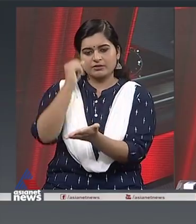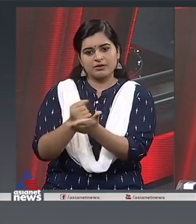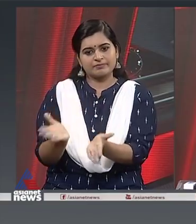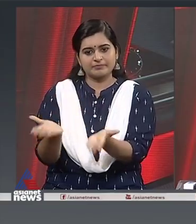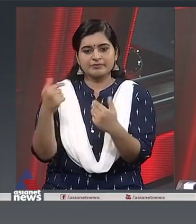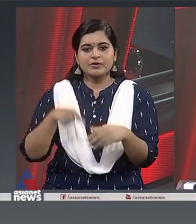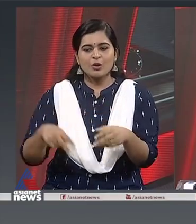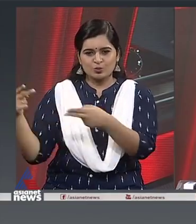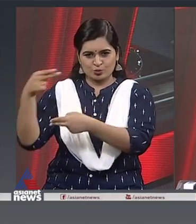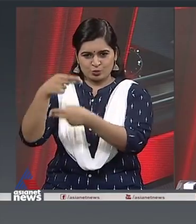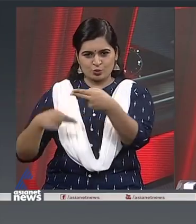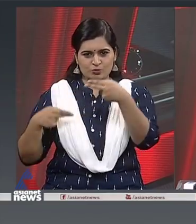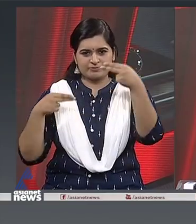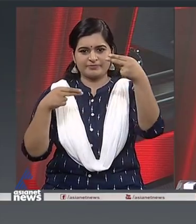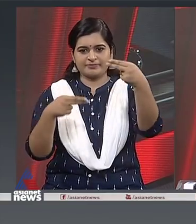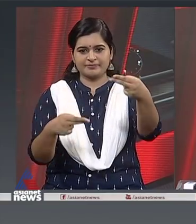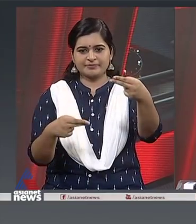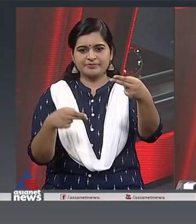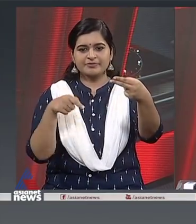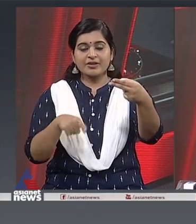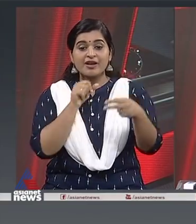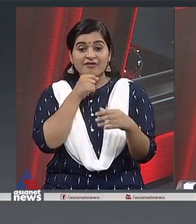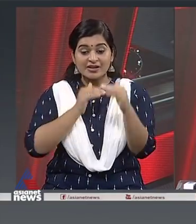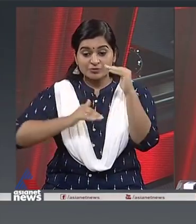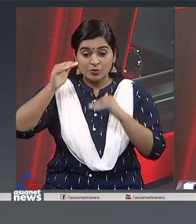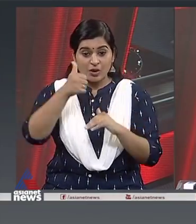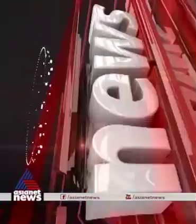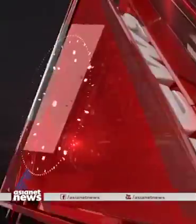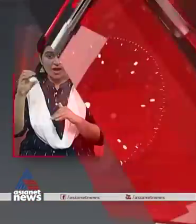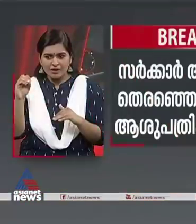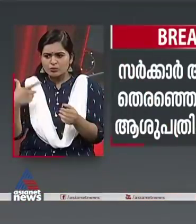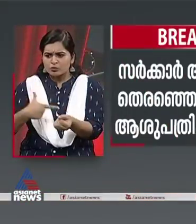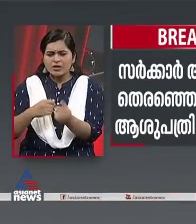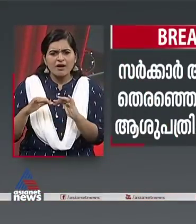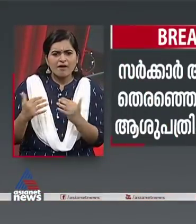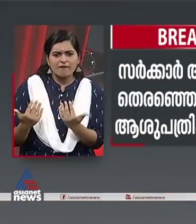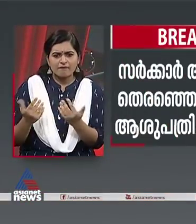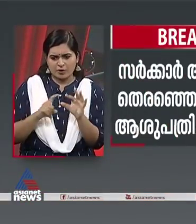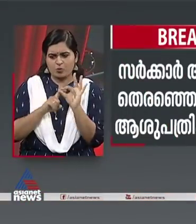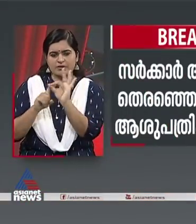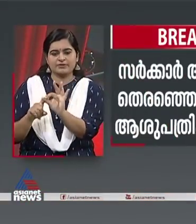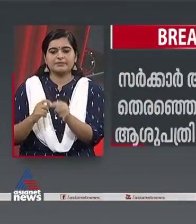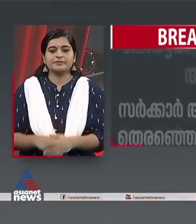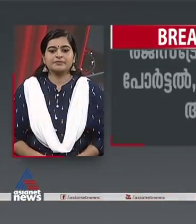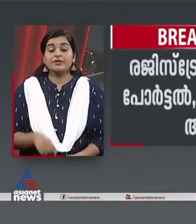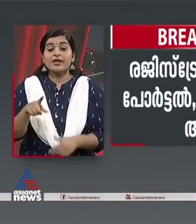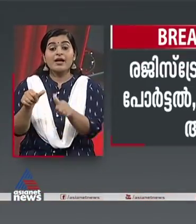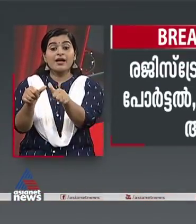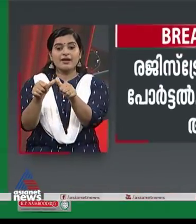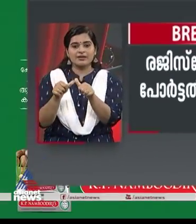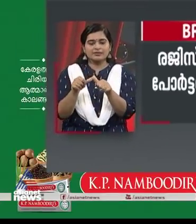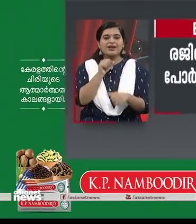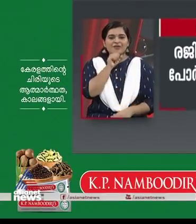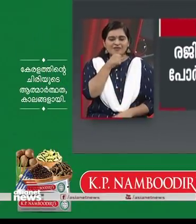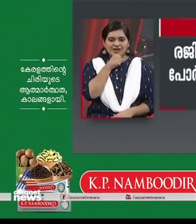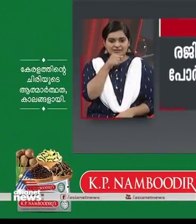പ്രവീണ ചേരുകയാണ്. പ്രവീണ, രണ്ടാം ഘട്ടത്തിൽ കുത്തിവയ്പ്പിനുള്ള നടപടിക്രമങ്ങൾ എങ്ങനെയാണ്? 60 വയസ്സിന് മുകളിലുള്ളവർക്കും 45